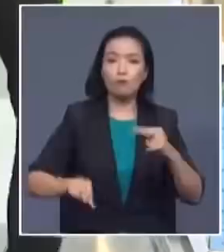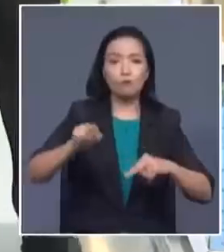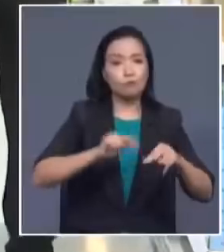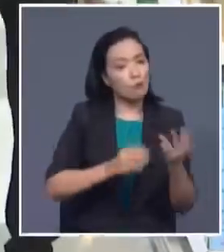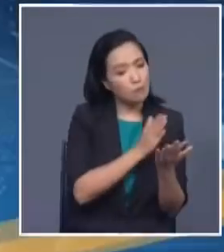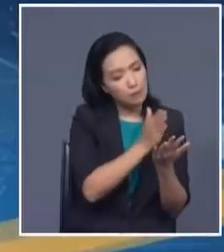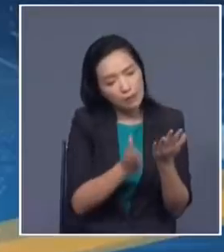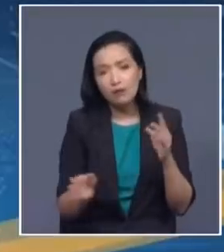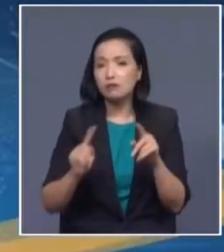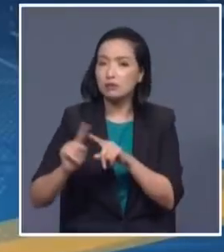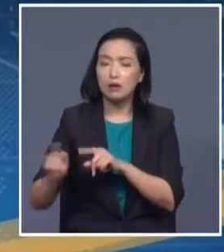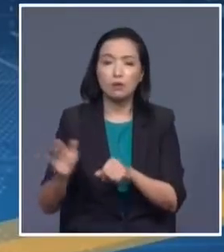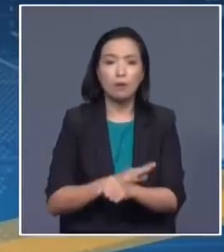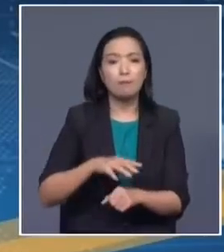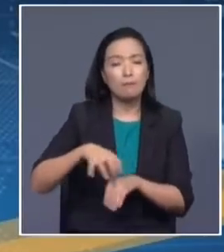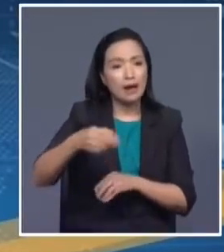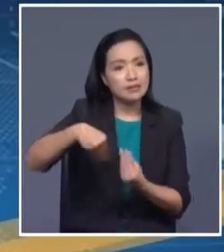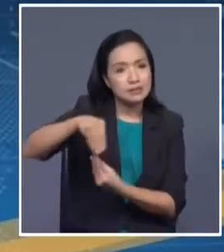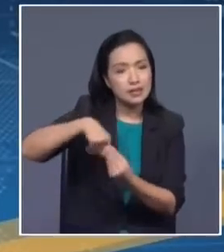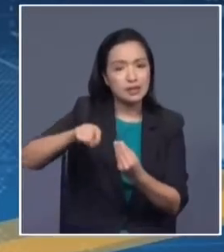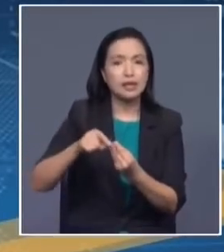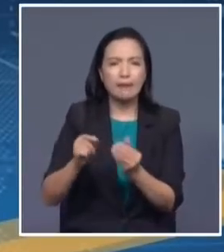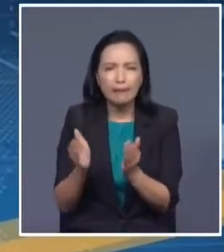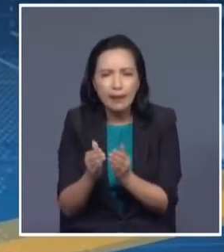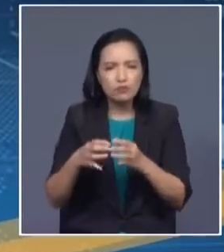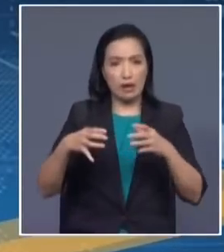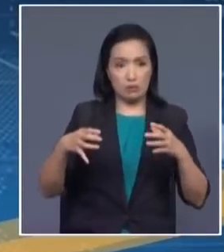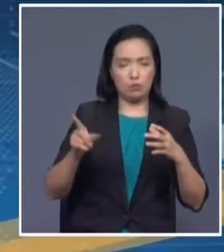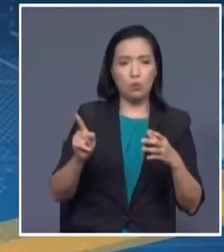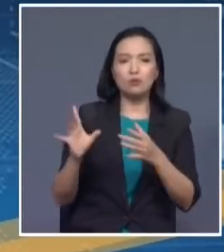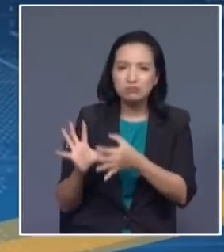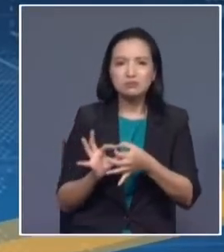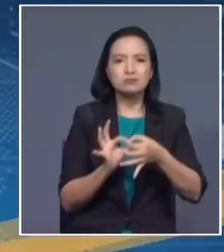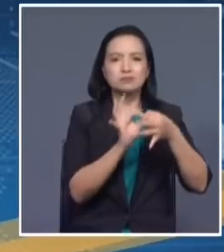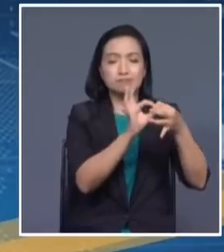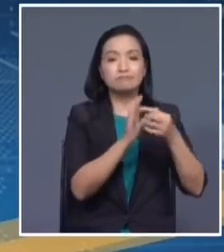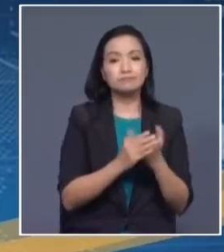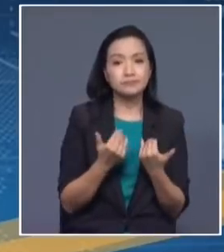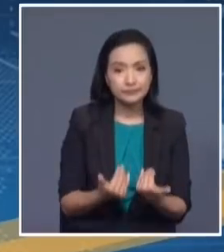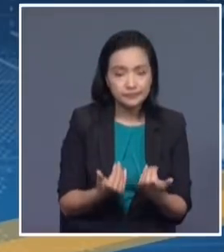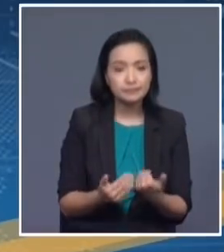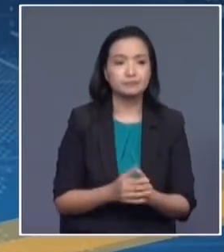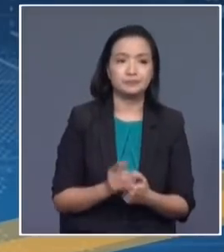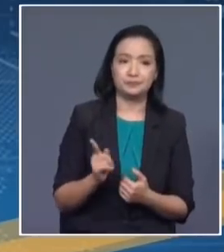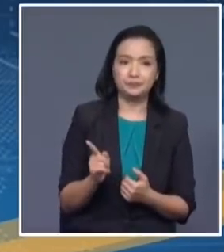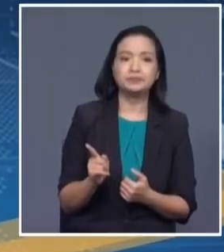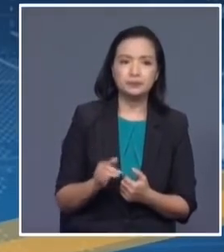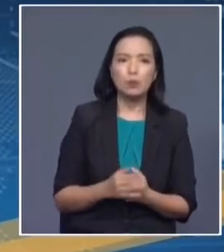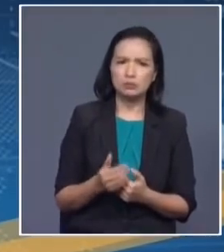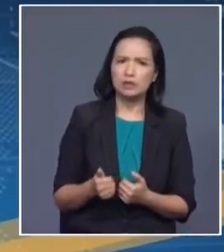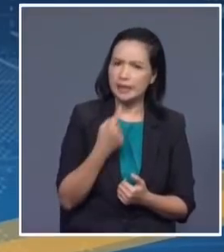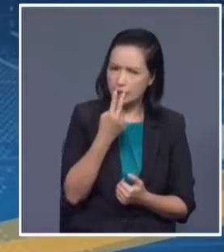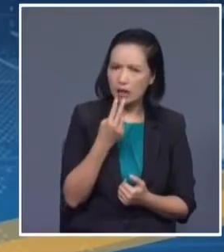ติทุกระดับทั้งภาคเศรษฐกิจมหภาคและจุลภาคที่มีความเชื่อมโยงกันซึ่งในปัจจุบันระดับมหภาคของประเทศดีขึ้นอย่าง